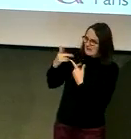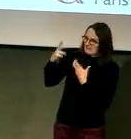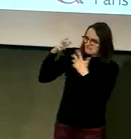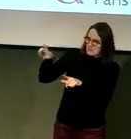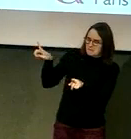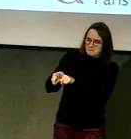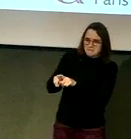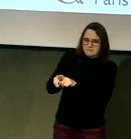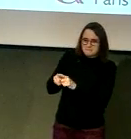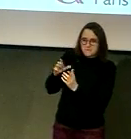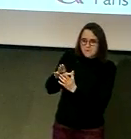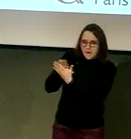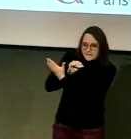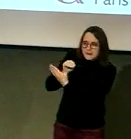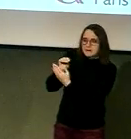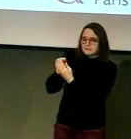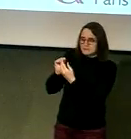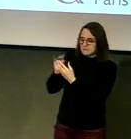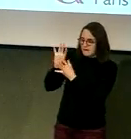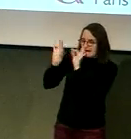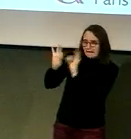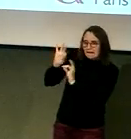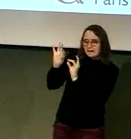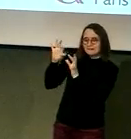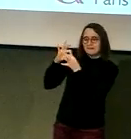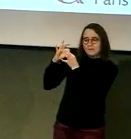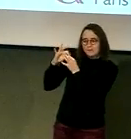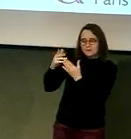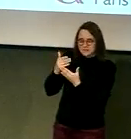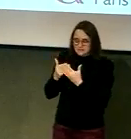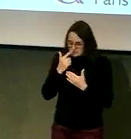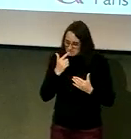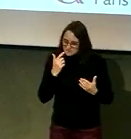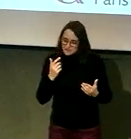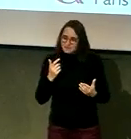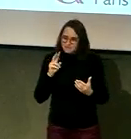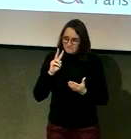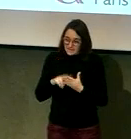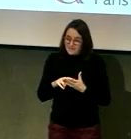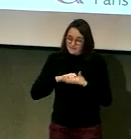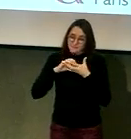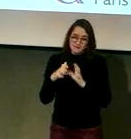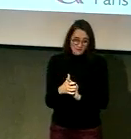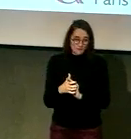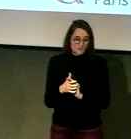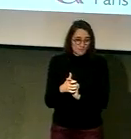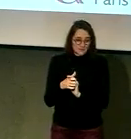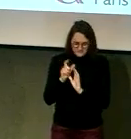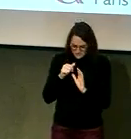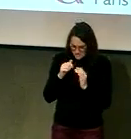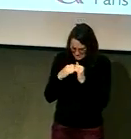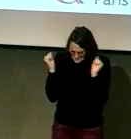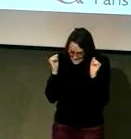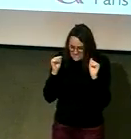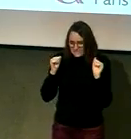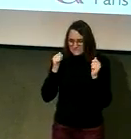qu'elle a eu avec sa propre mère. Donc, ça entre sur un schéma assez complexe et qu'il faut décortiquer avec